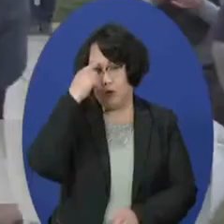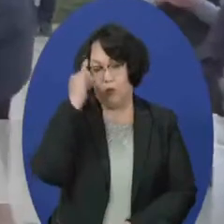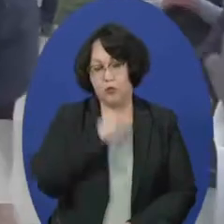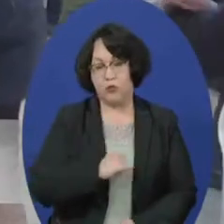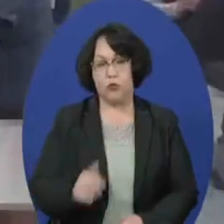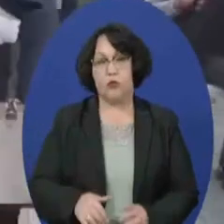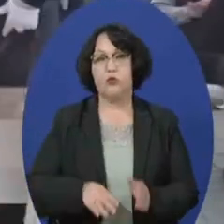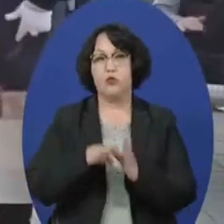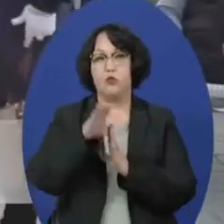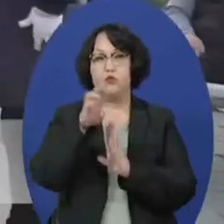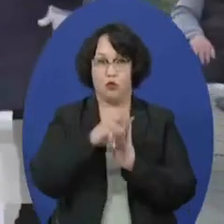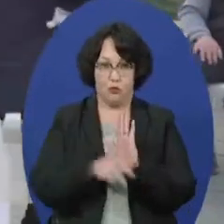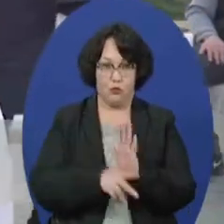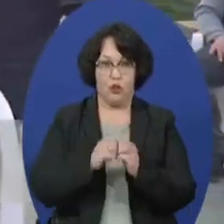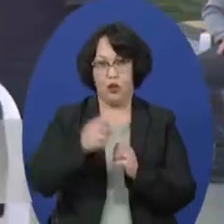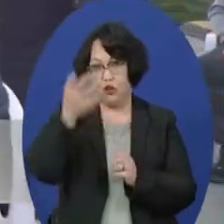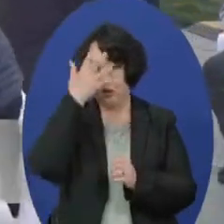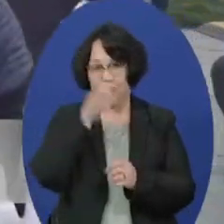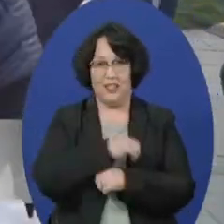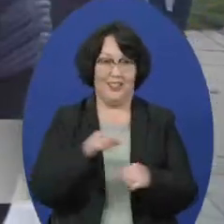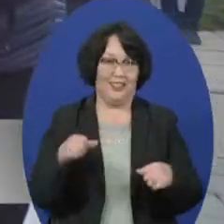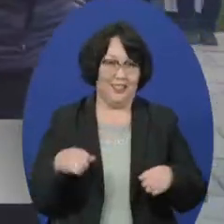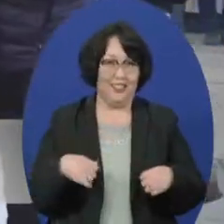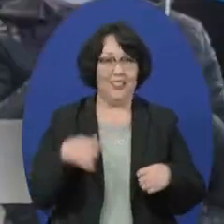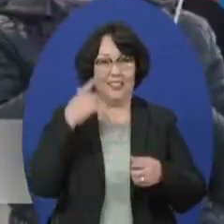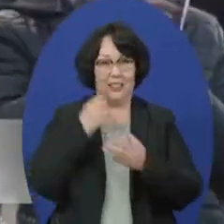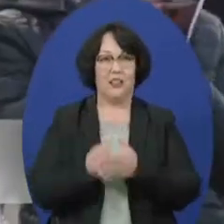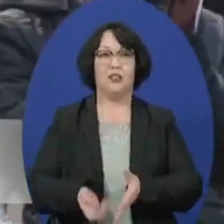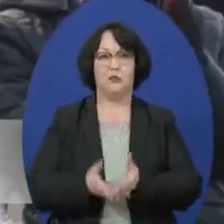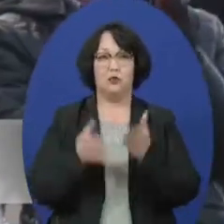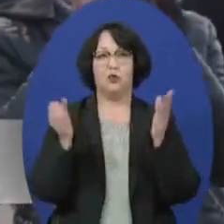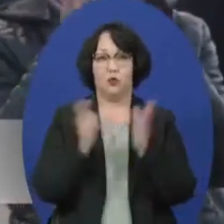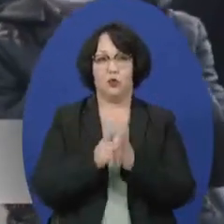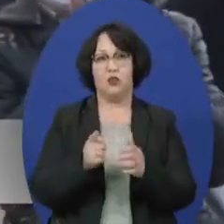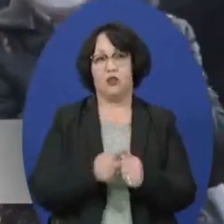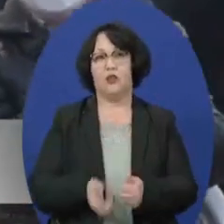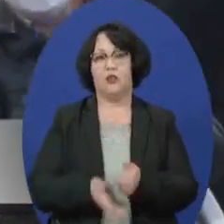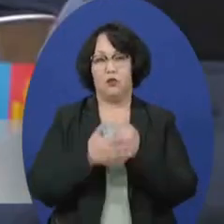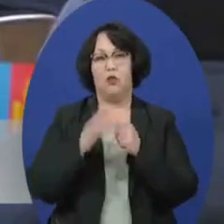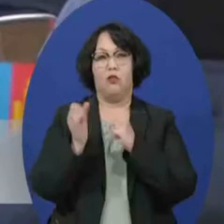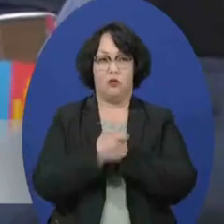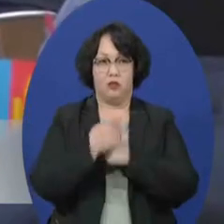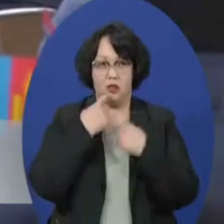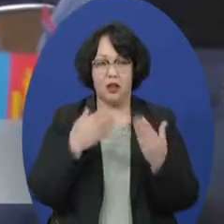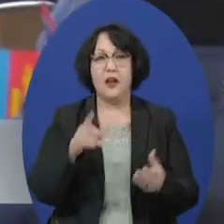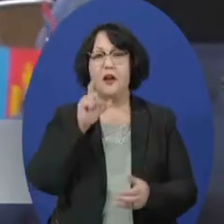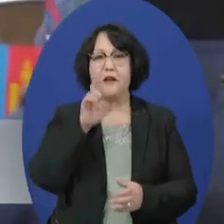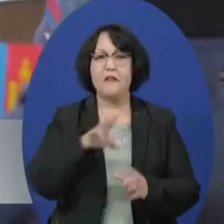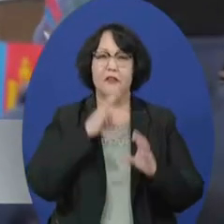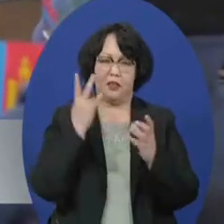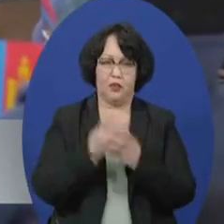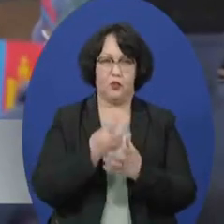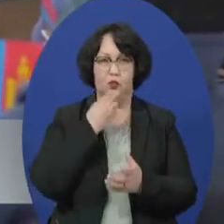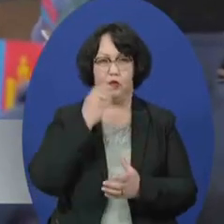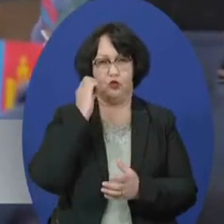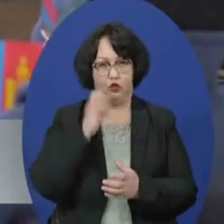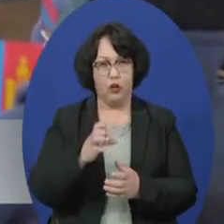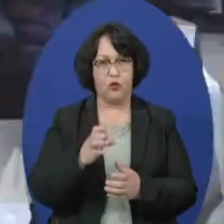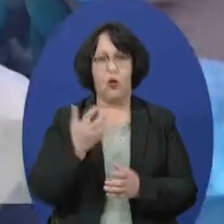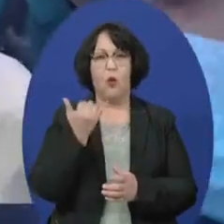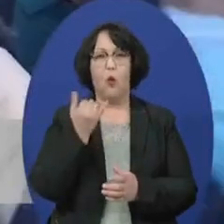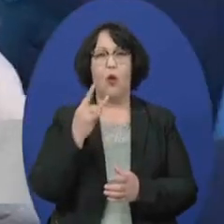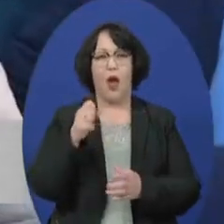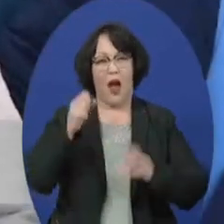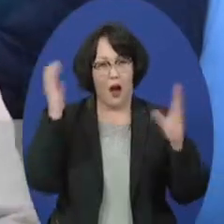хөтөлбөрийг хэрэгжүүлэхэд төр засаг, иргэд, сонгогч бүрийн санал дэмжлэг чухал гэдгийг нэр дэвшигч онцлоод эвийг эрхэмлэж, шударга ёсыг урайгаа